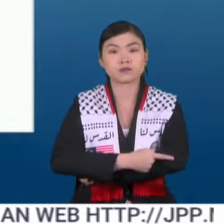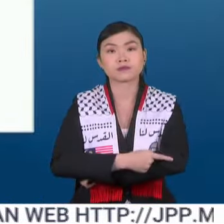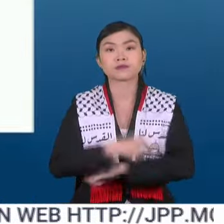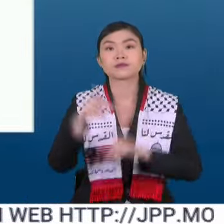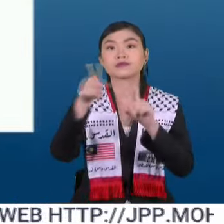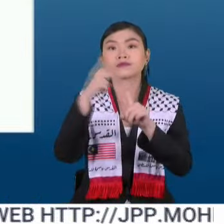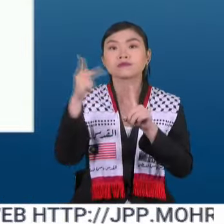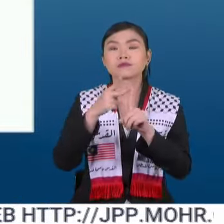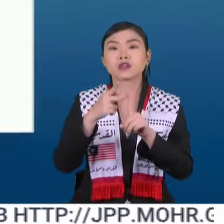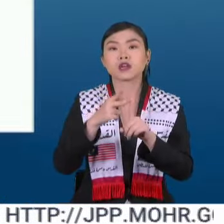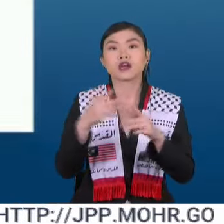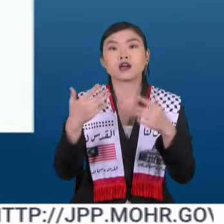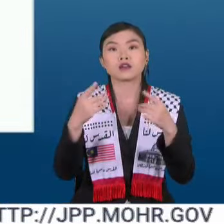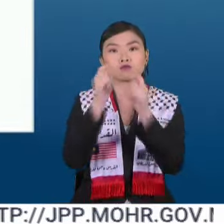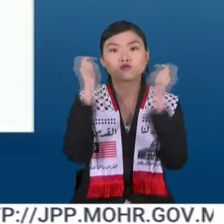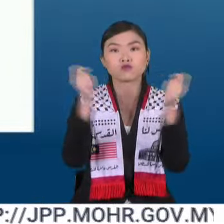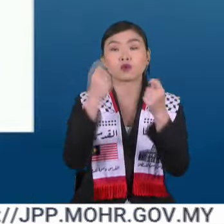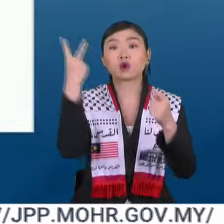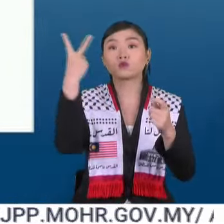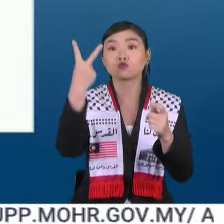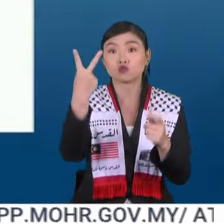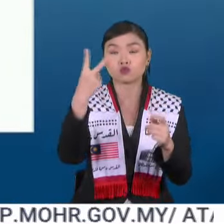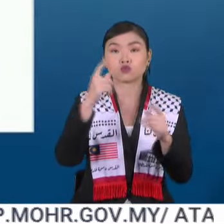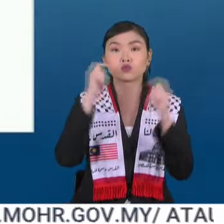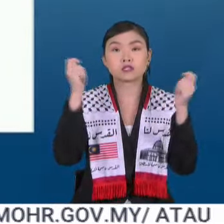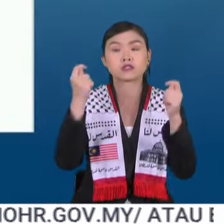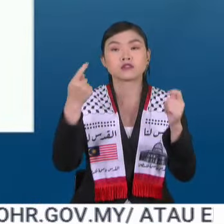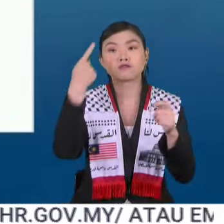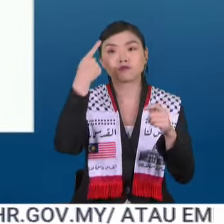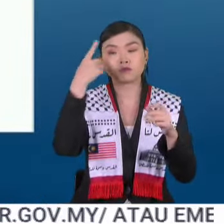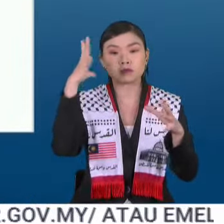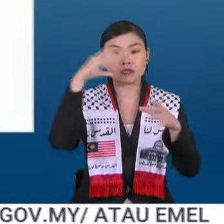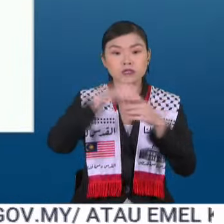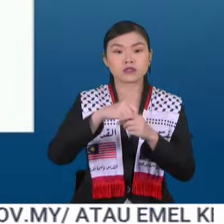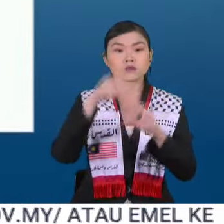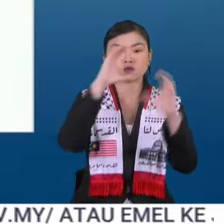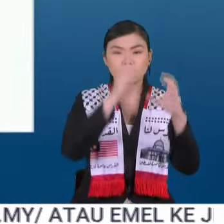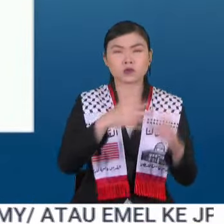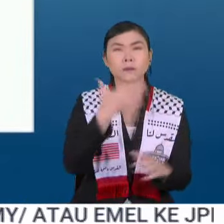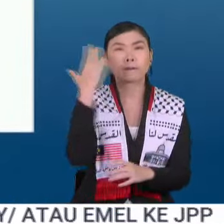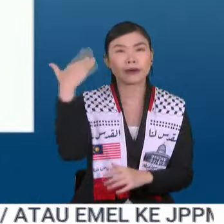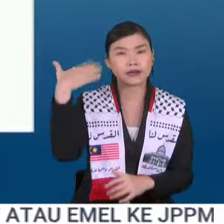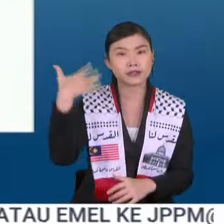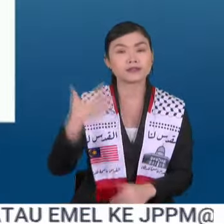menyambut dua musim perayaan utama ketika cuaca panas dan kering